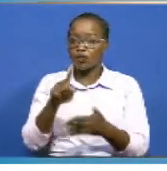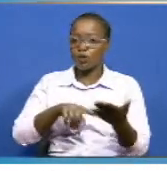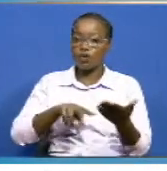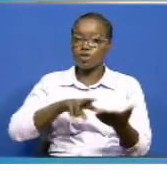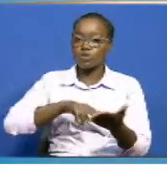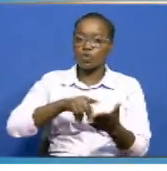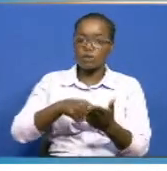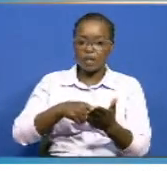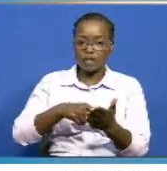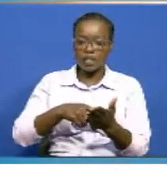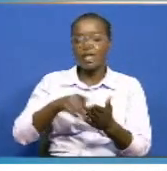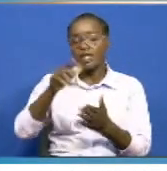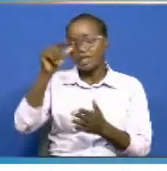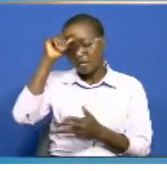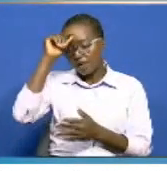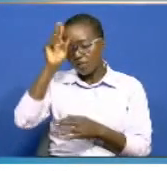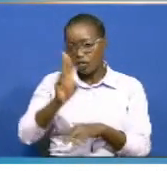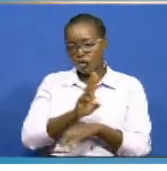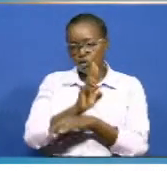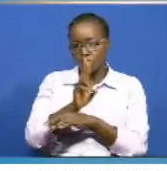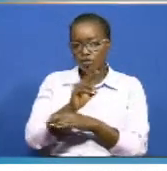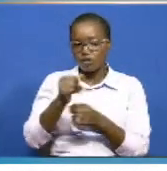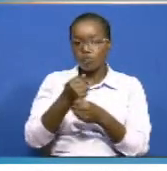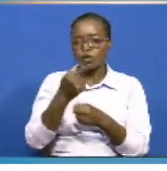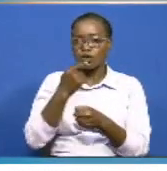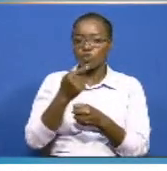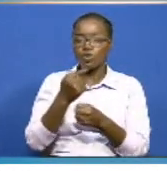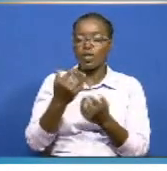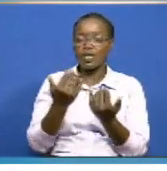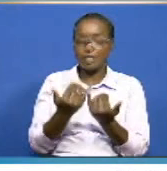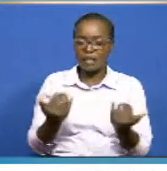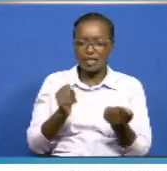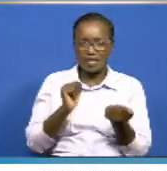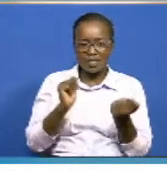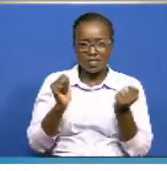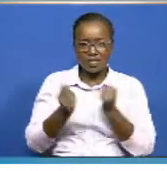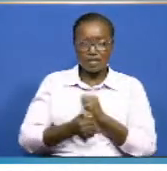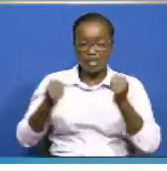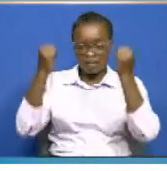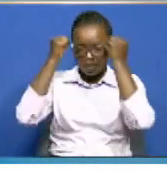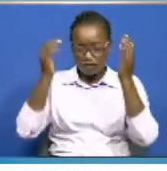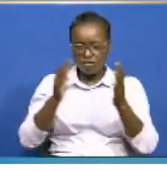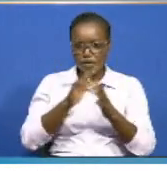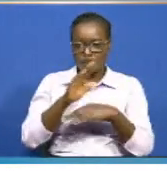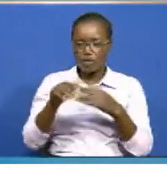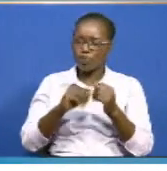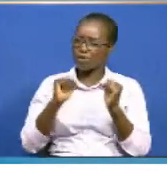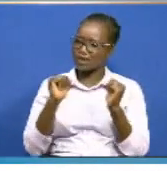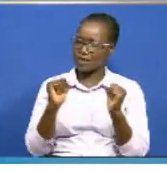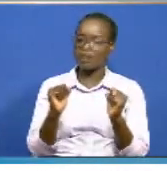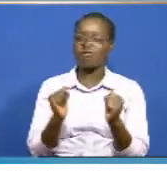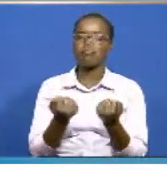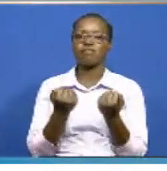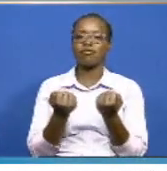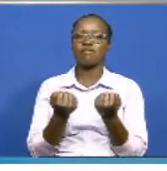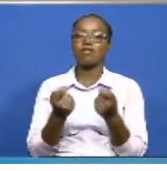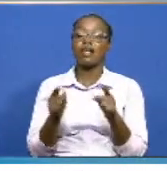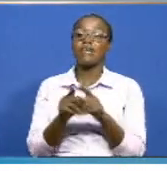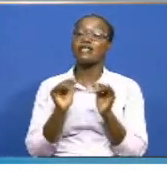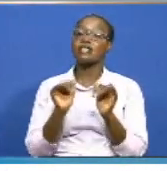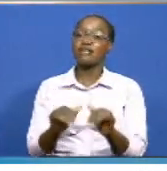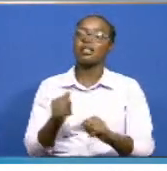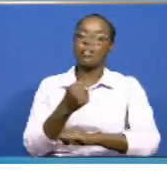serikali inastahili kuweka ili kuhakikisha ya kwamba mambo yanabadilika na ya kwamba wanafunzi nasalia salama licha ya kurejea kule